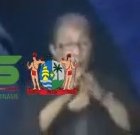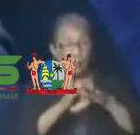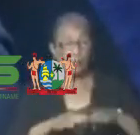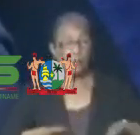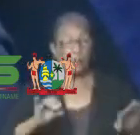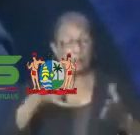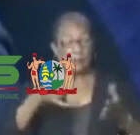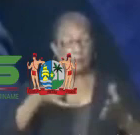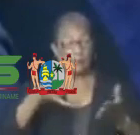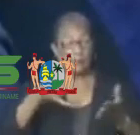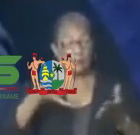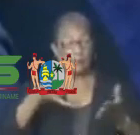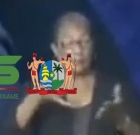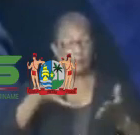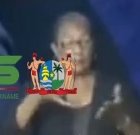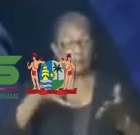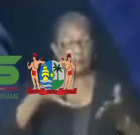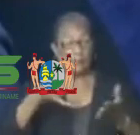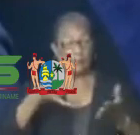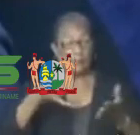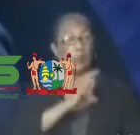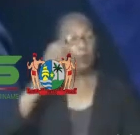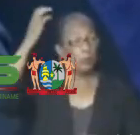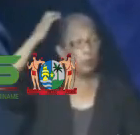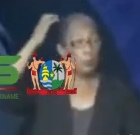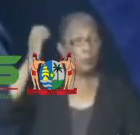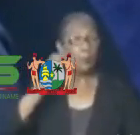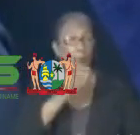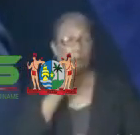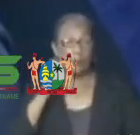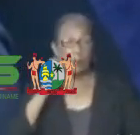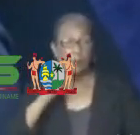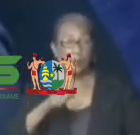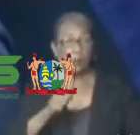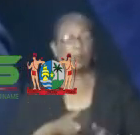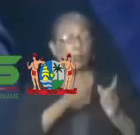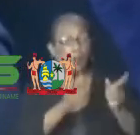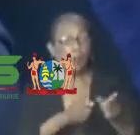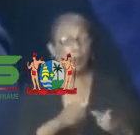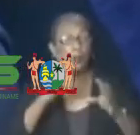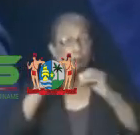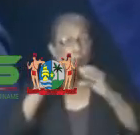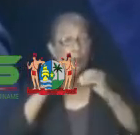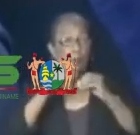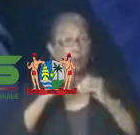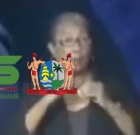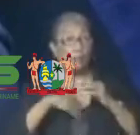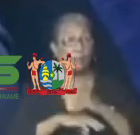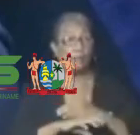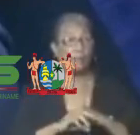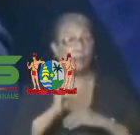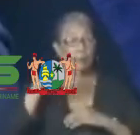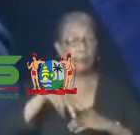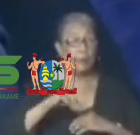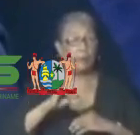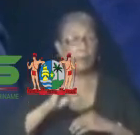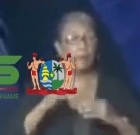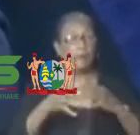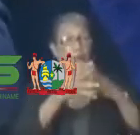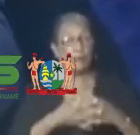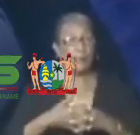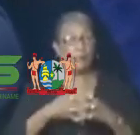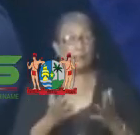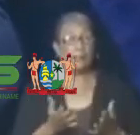verkiezingen. Maar ook de kwestie van Oekraïne, oorlog daar zo, zullen we bespreken en de inzichten van de Verenigde Naties ook en van hem moeten